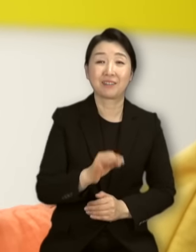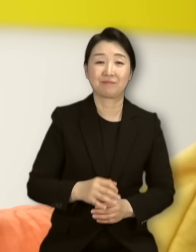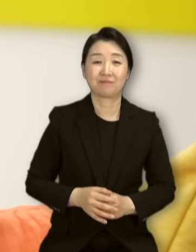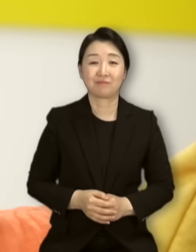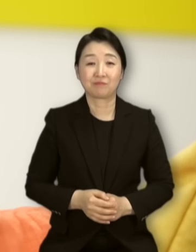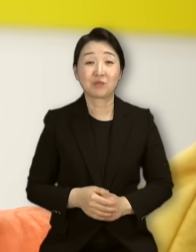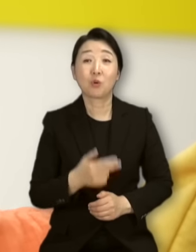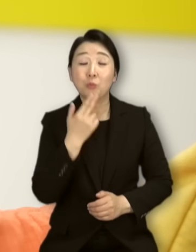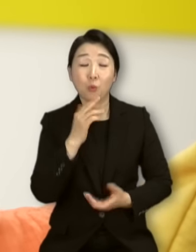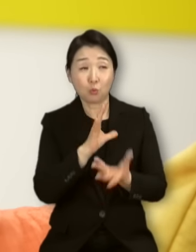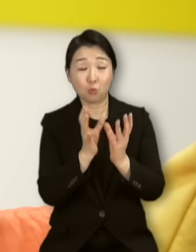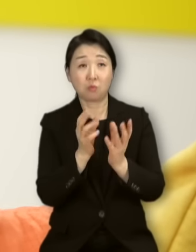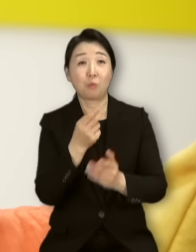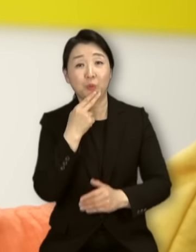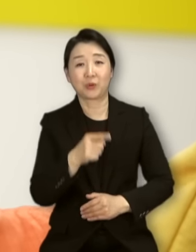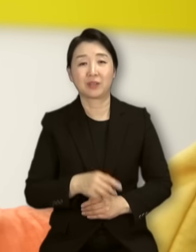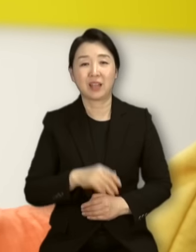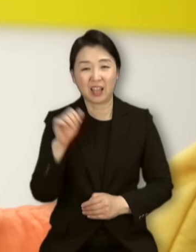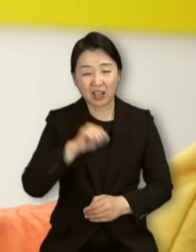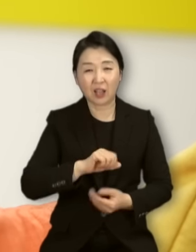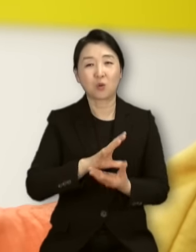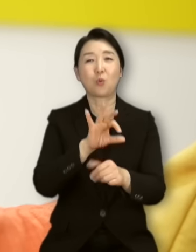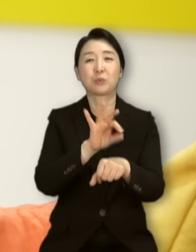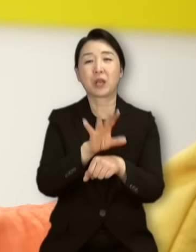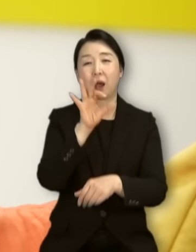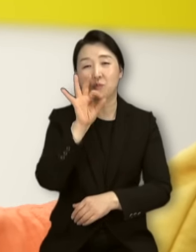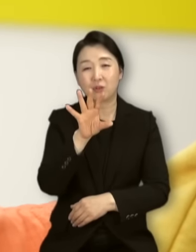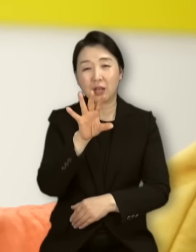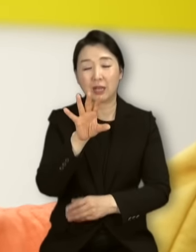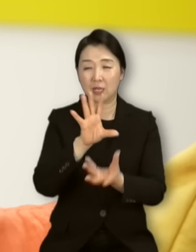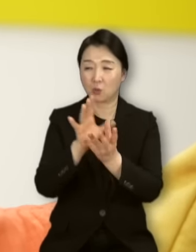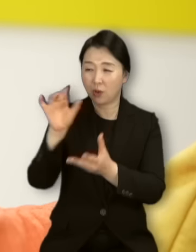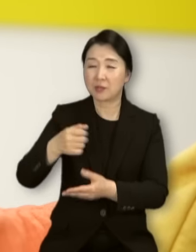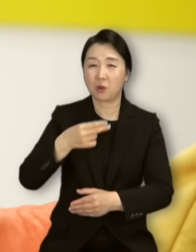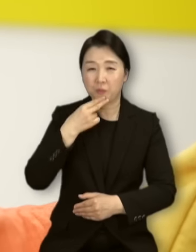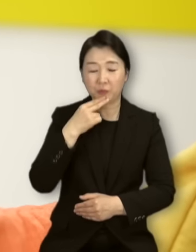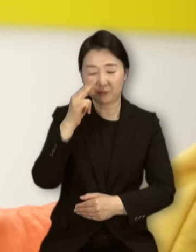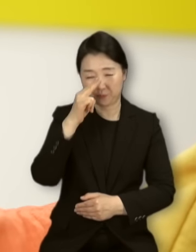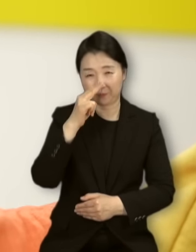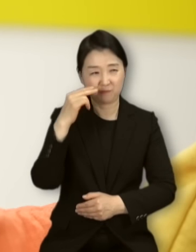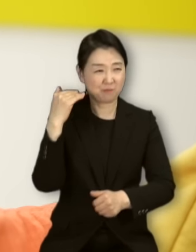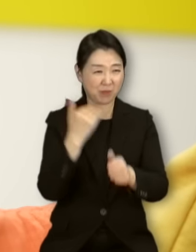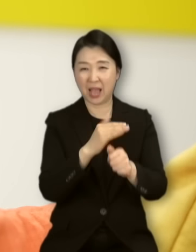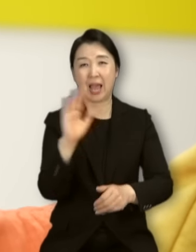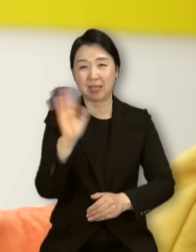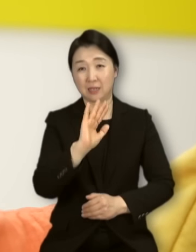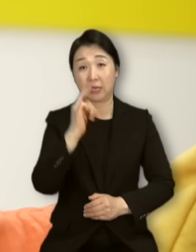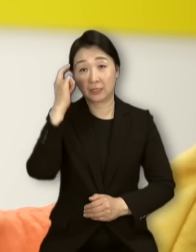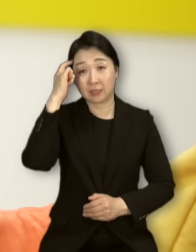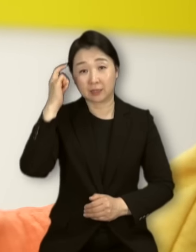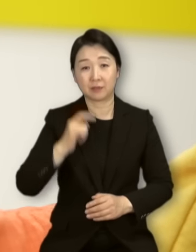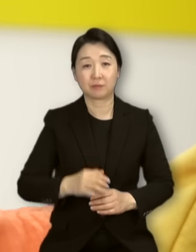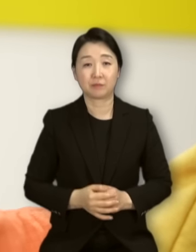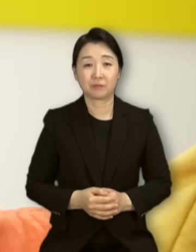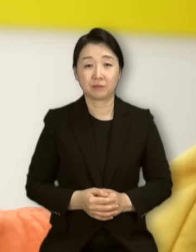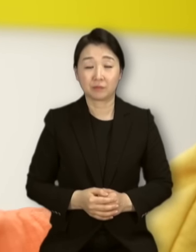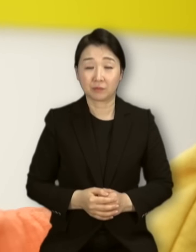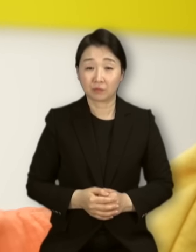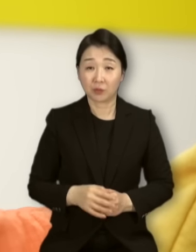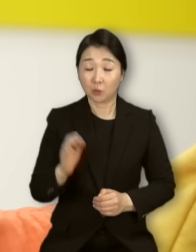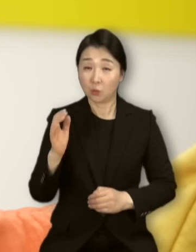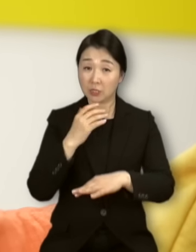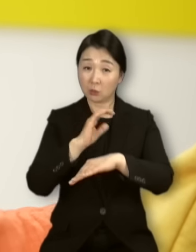거렸어 없어 오 그래 거기 꽃살데도 없고 안 갖고 왔으니까음 아웃 어 딱 이러고 이제 혹시